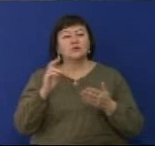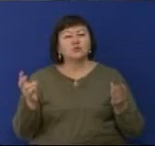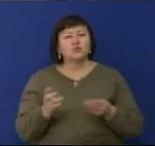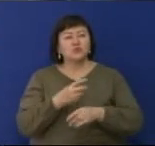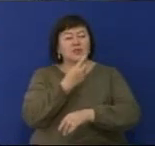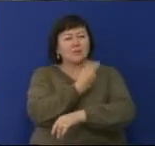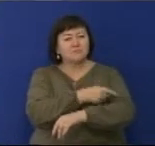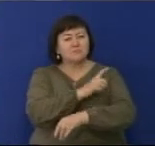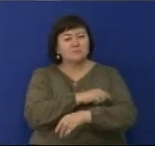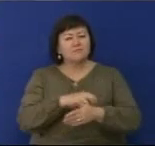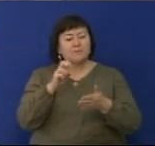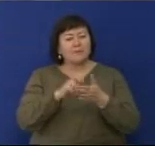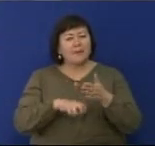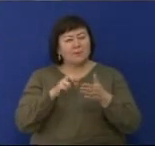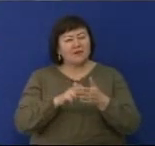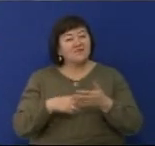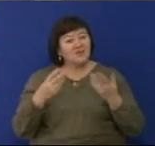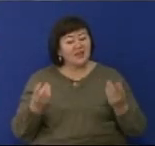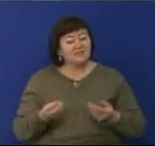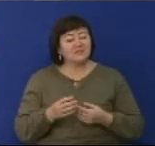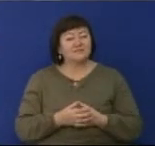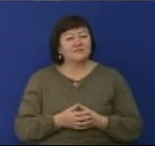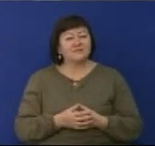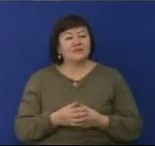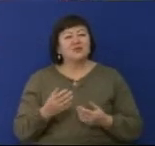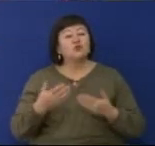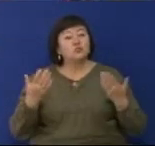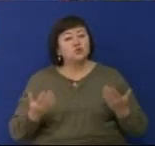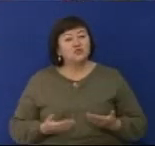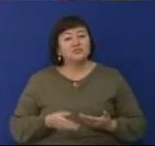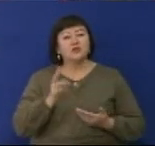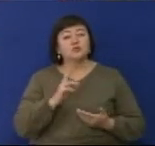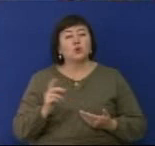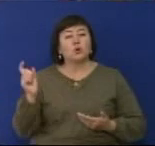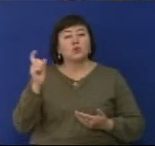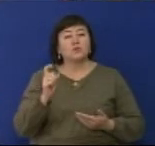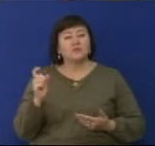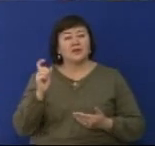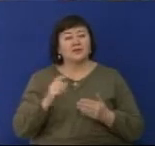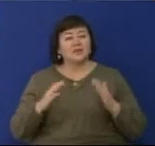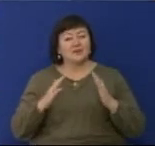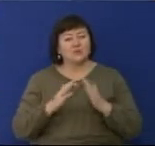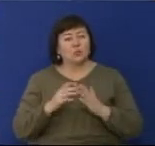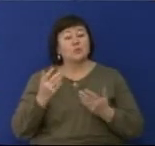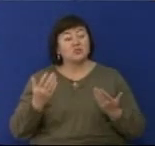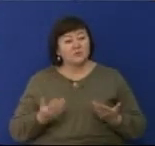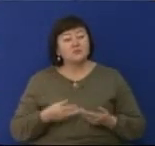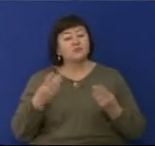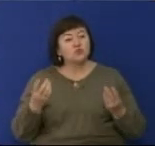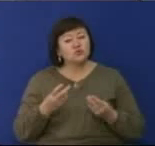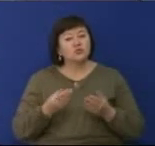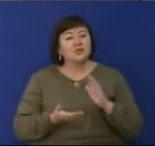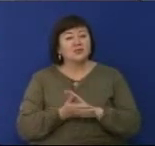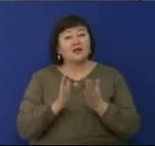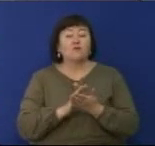договоров на вывоз твердых бытовых отходов и у жители частного сектора во время своего доклада начальник местной полицейской службы